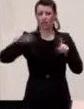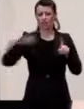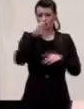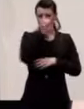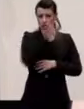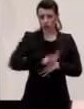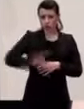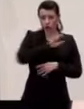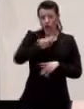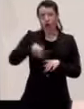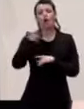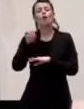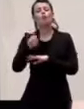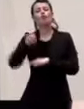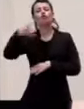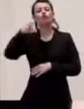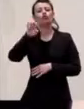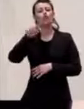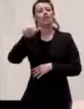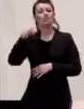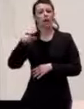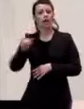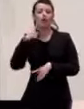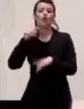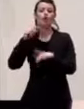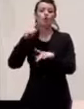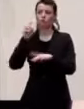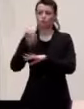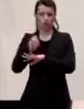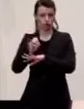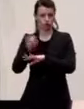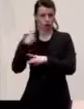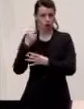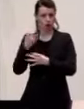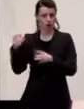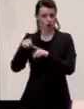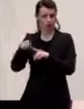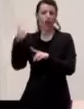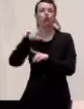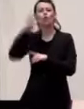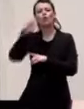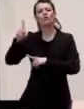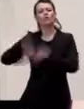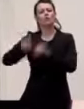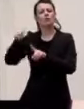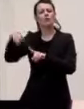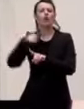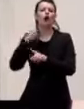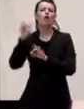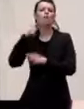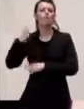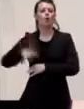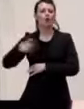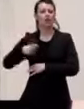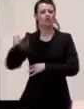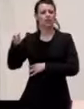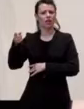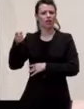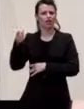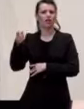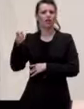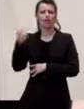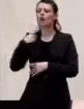il professor Matteo Cesari, che è professore ordinario dell'Università di Milano ed è presidente della scuola di specializzazione